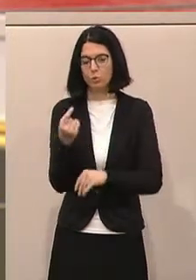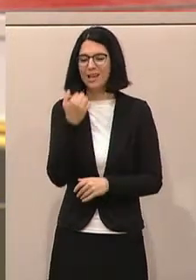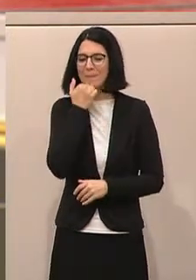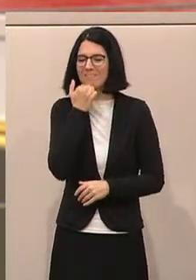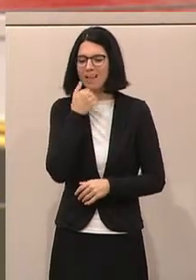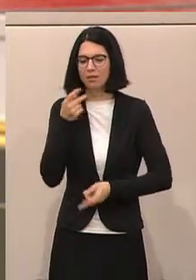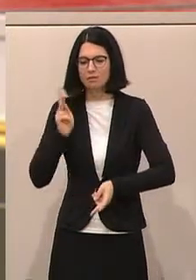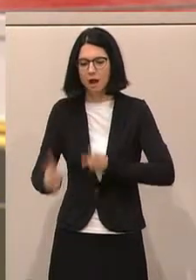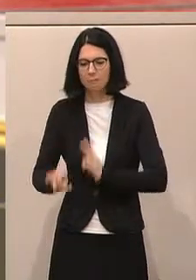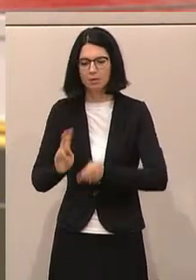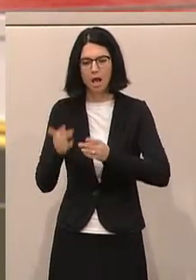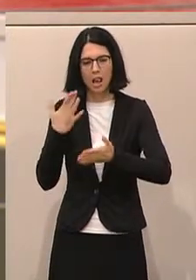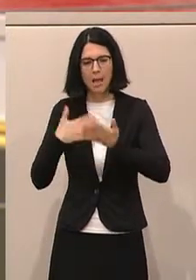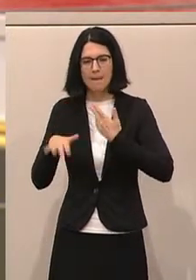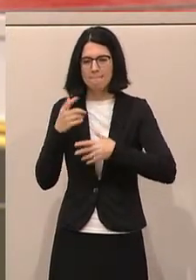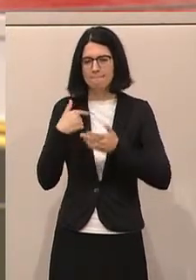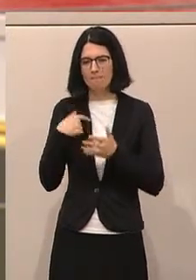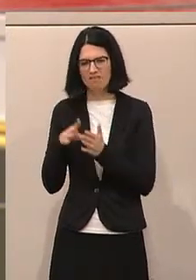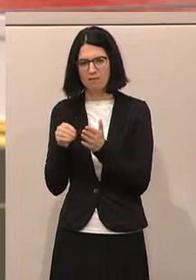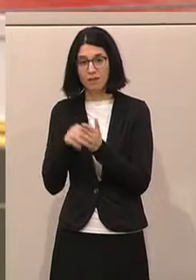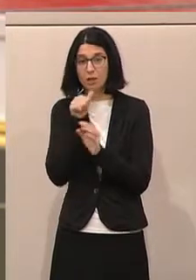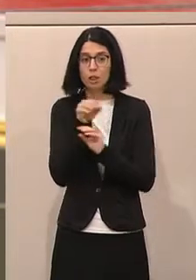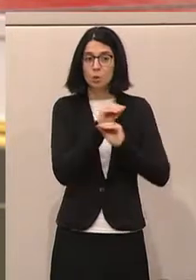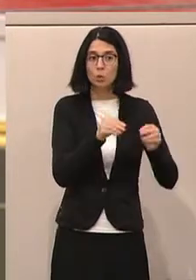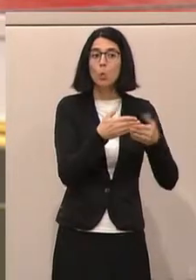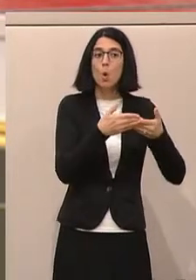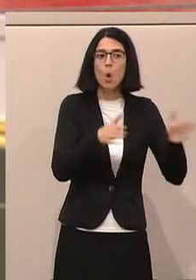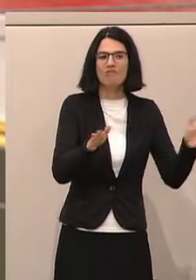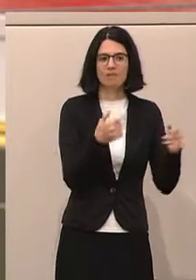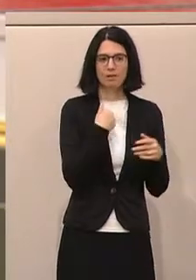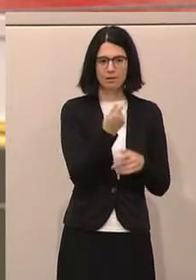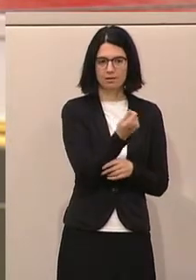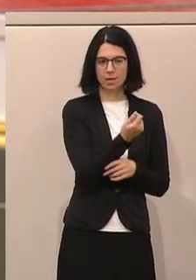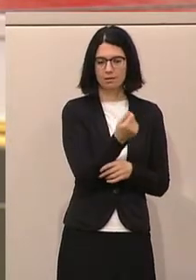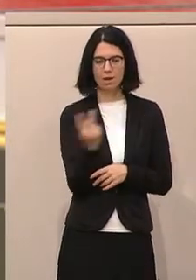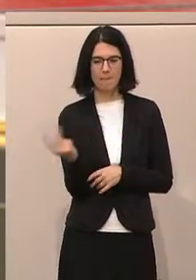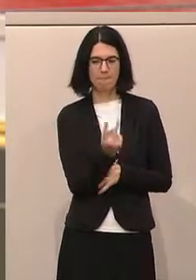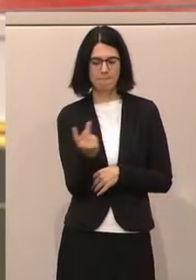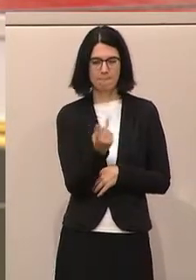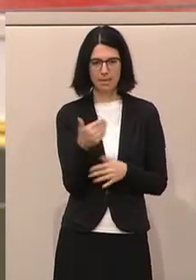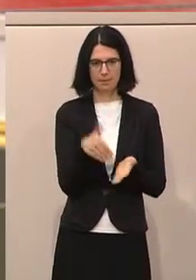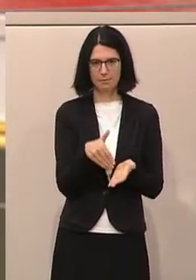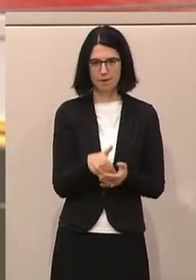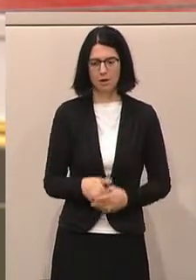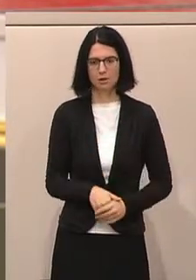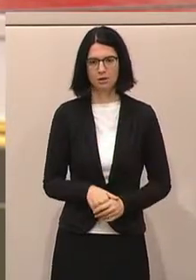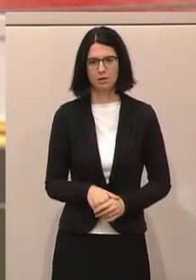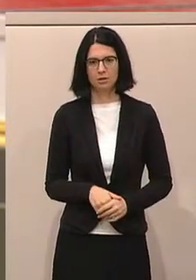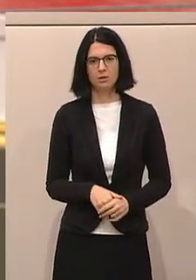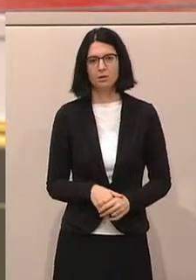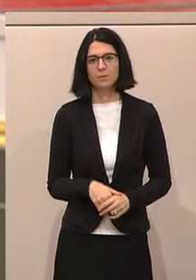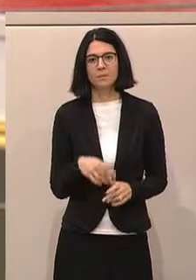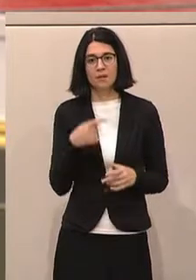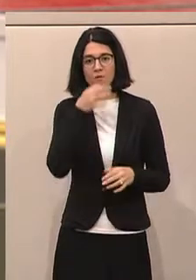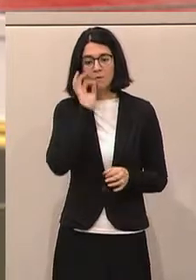privates Kapital wirklich auch mobilisieren und nicht nur eben die öffentliche Hand, sondern beides. Und eines darf ich auch noch einmal herausstreichen. Ich glaube, die